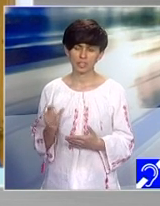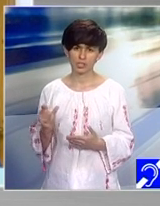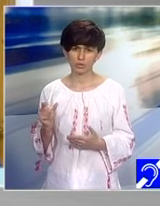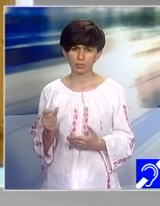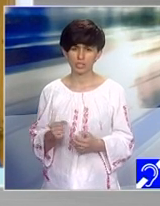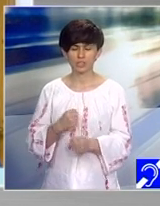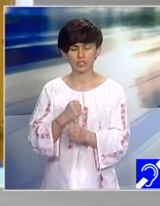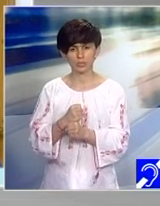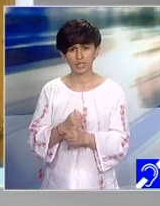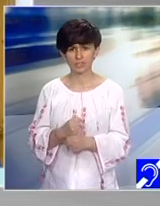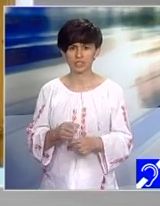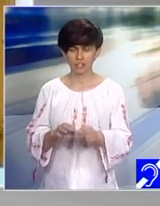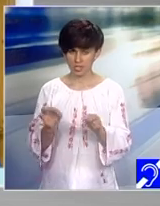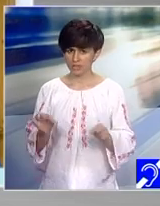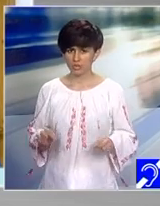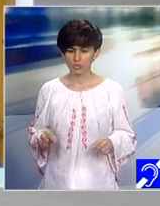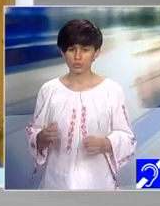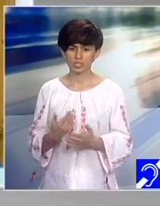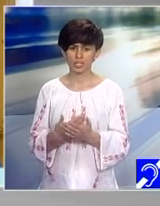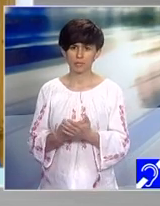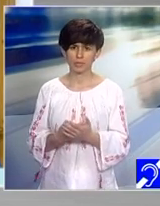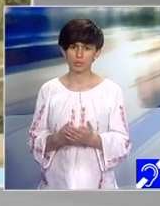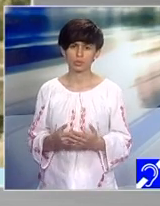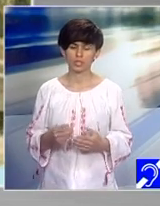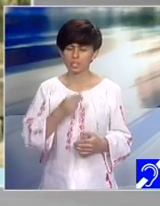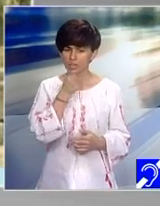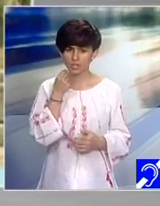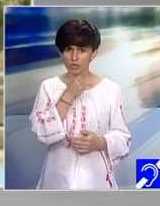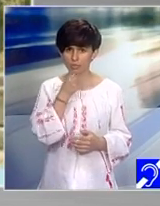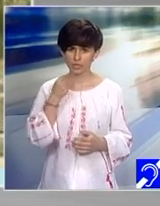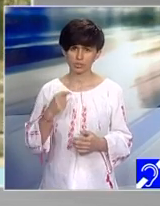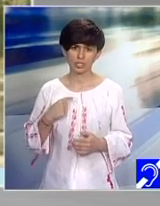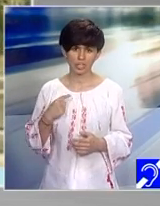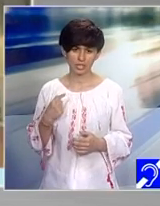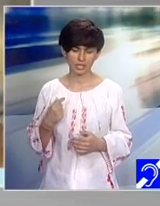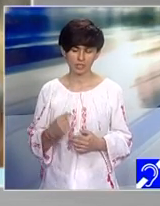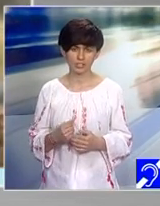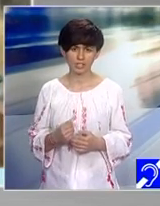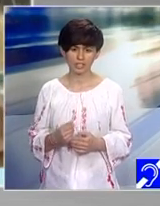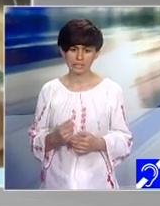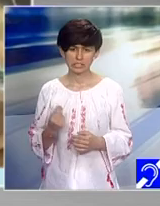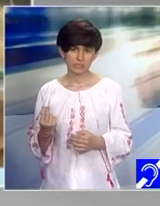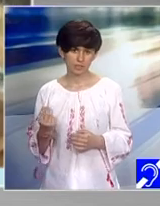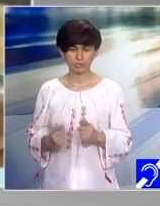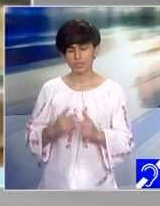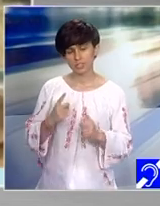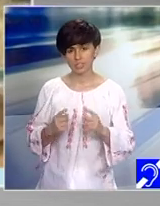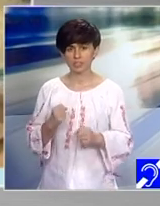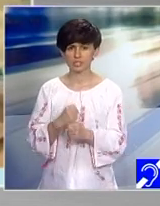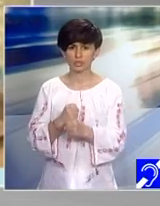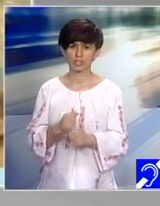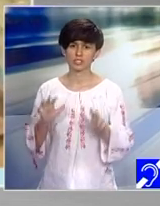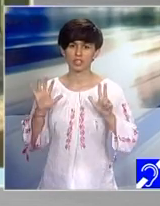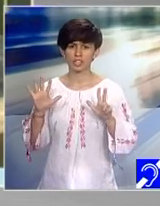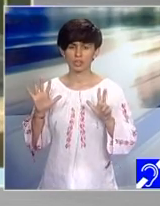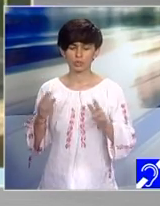în gospodărie, pentru că din punct de vedere al costului de oportunitate, decât să lucreze 8 ore într-o fabrică pe salariu minim, este un lucru care le-ar